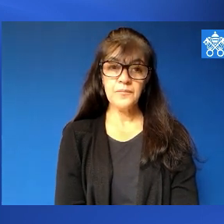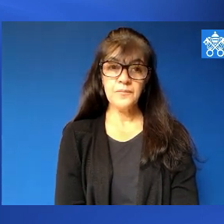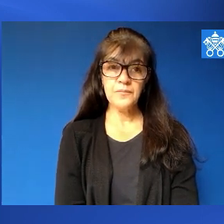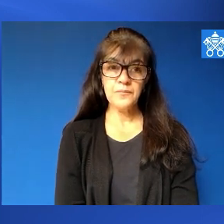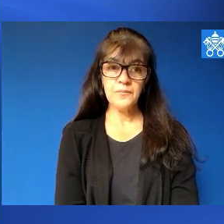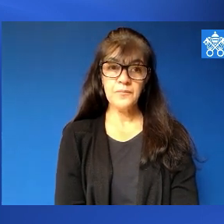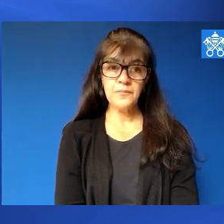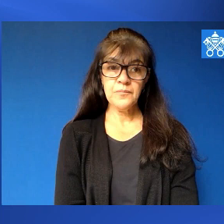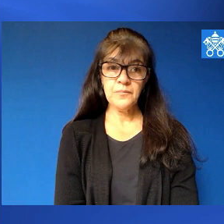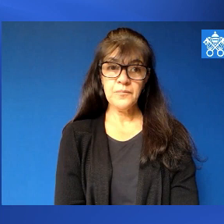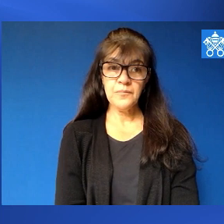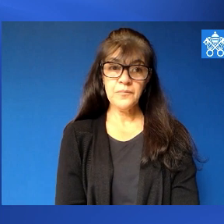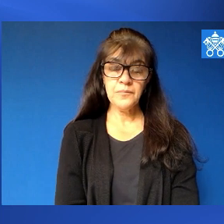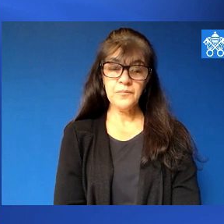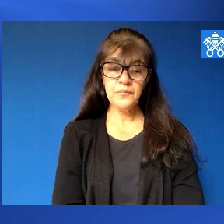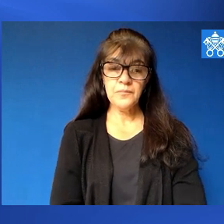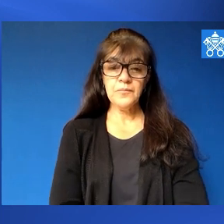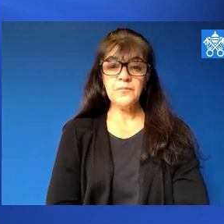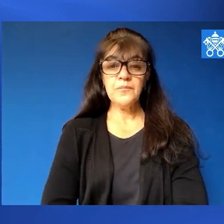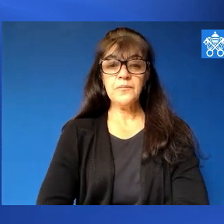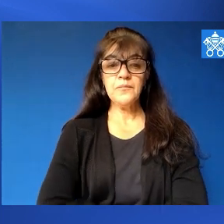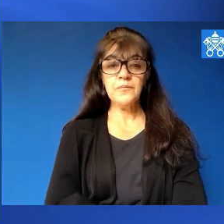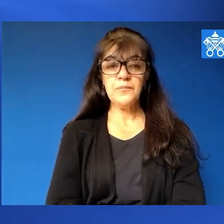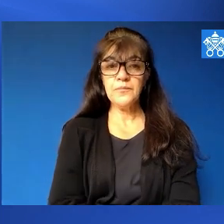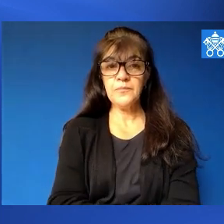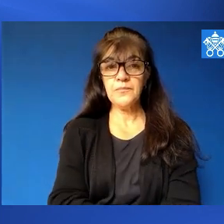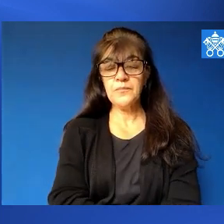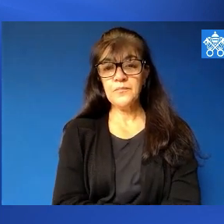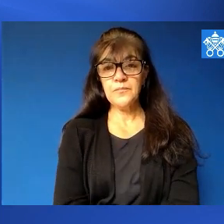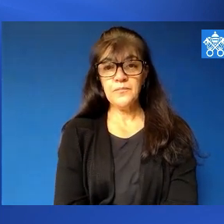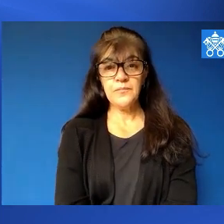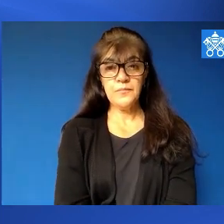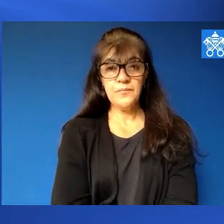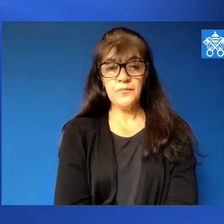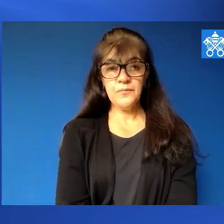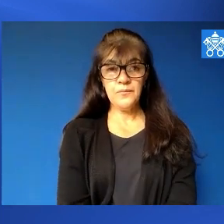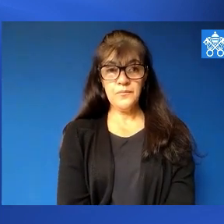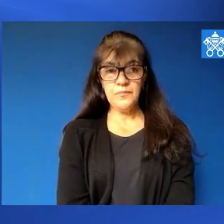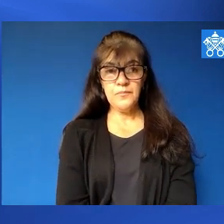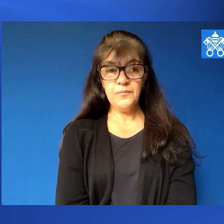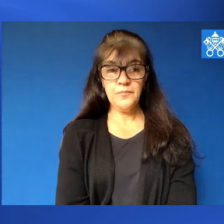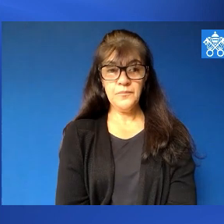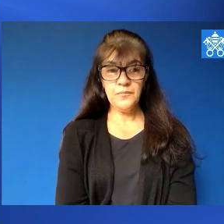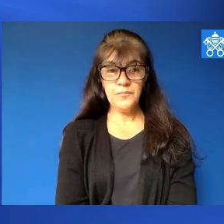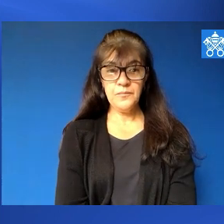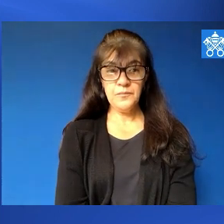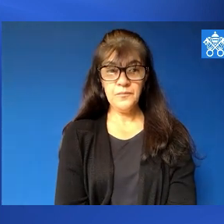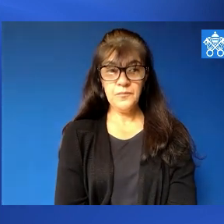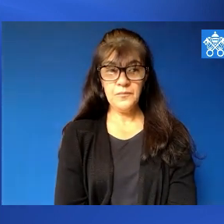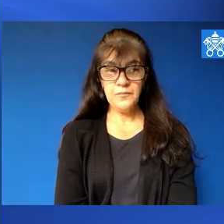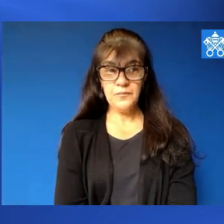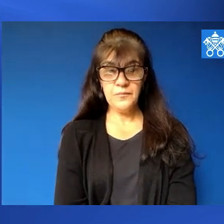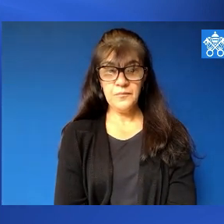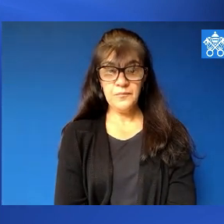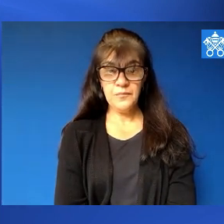apostoł Paweł w liście do Rzymian. Nie czynię dobra, którego chcę, ale czynię właśnie zło, którego nie